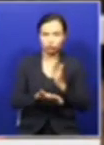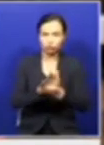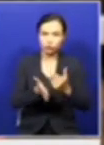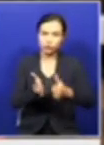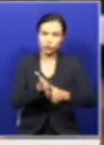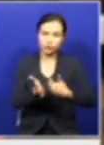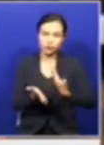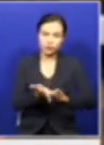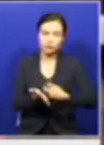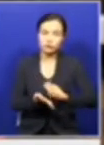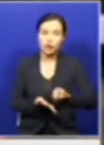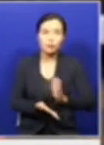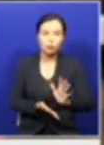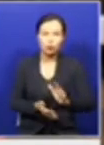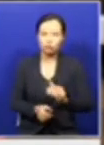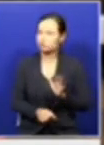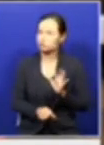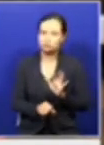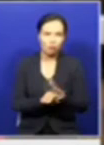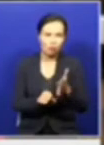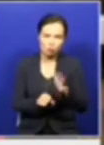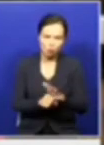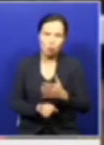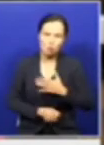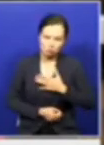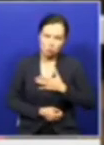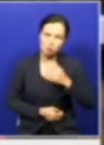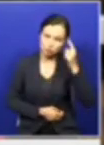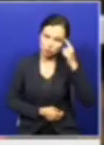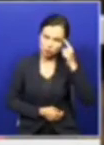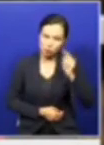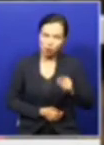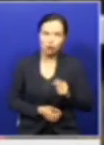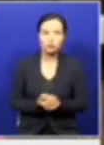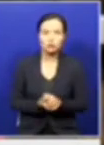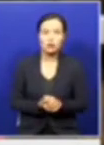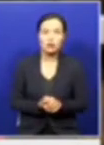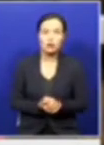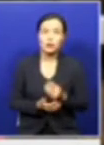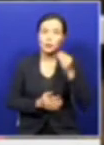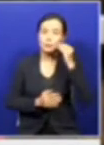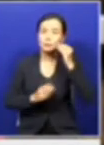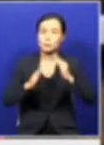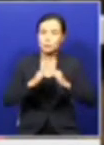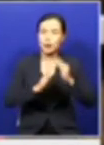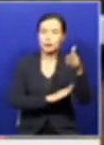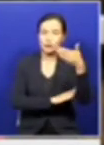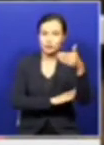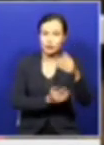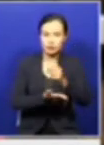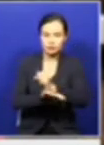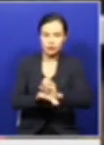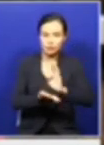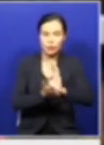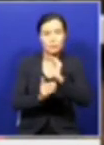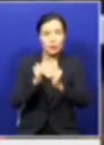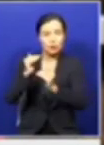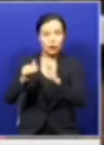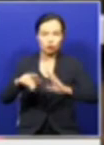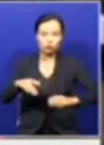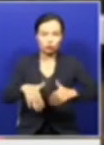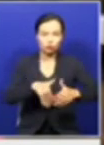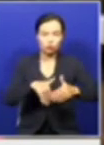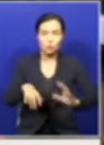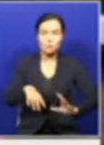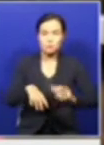ผมว่าแค่นี้ไม่พอครับท่านประธานครับทั้งการเคหะแห่งชาติทั้งสถาบันพัฒนาองค์กรชุมชนเมือง